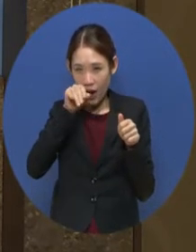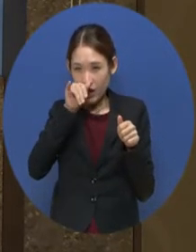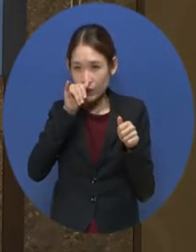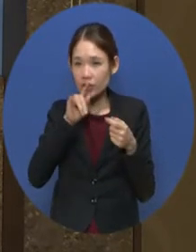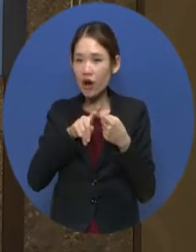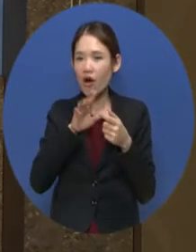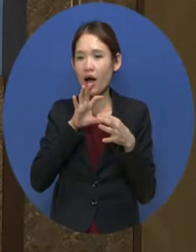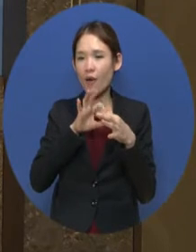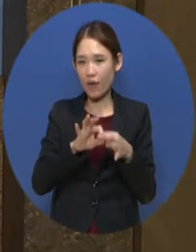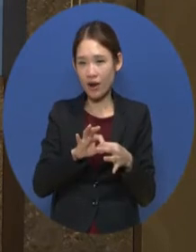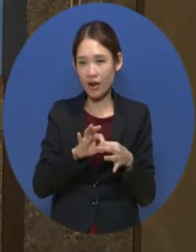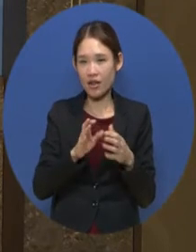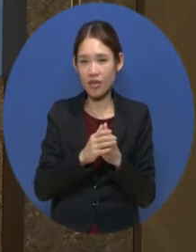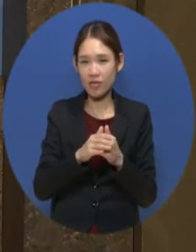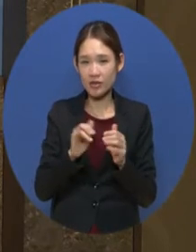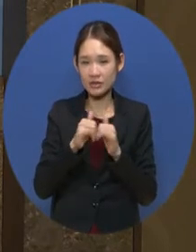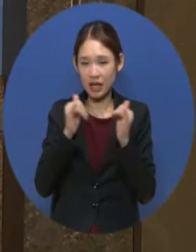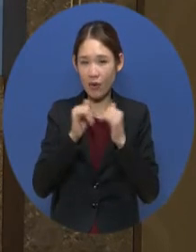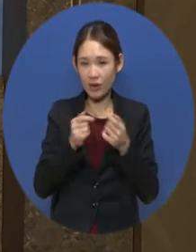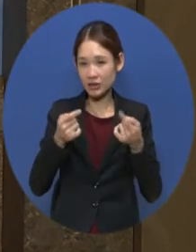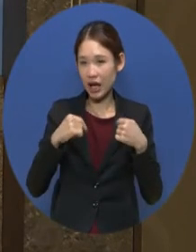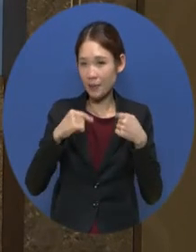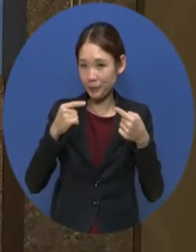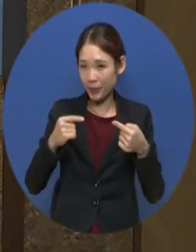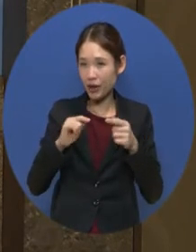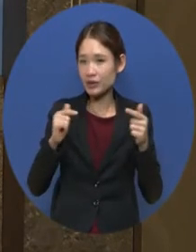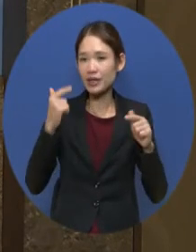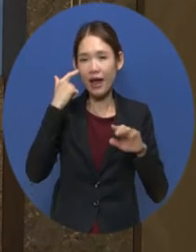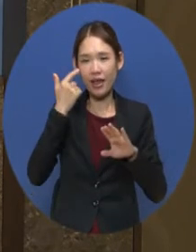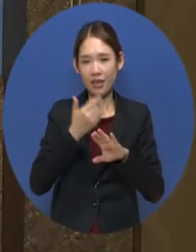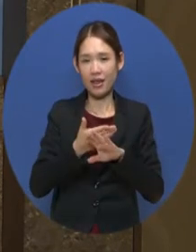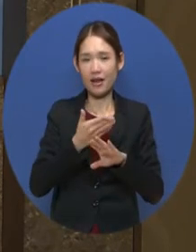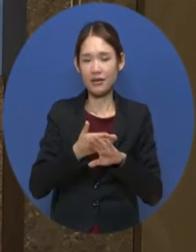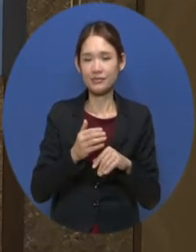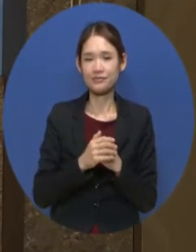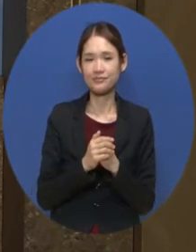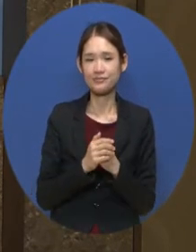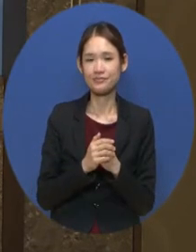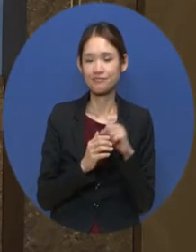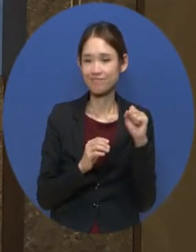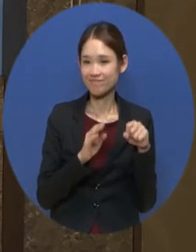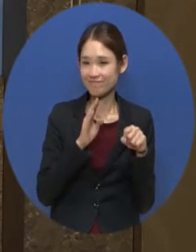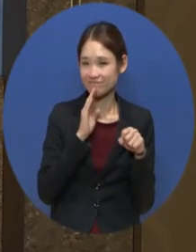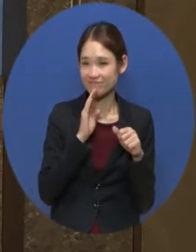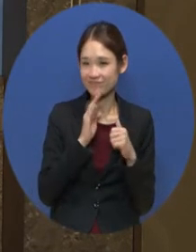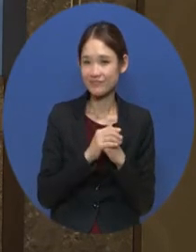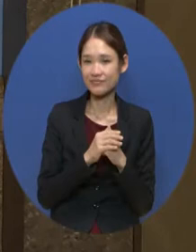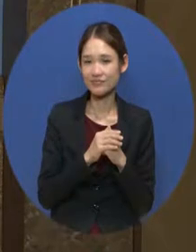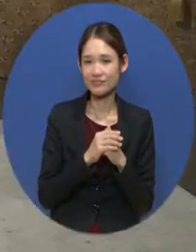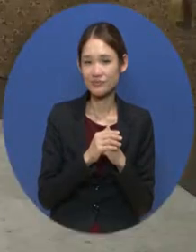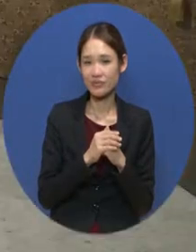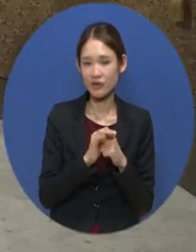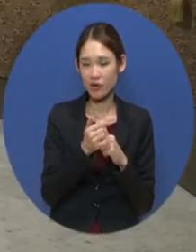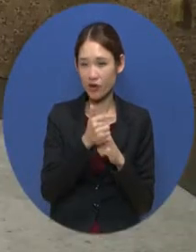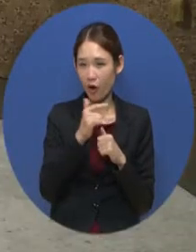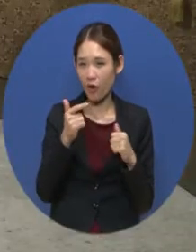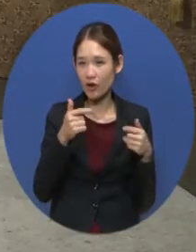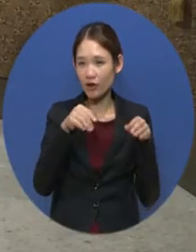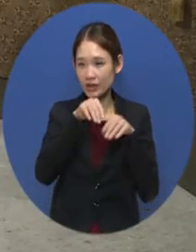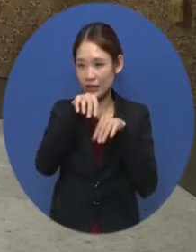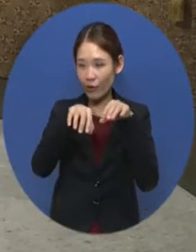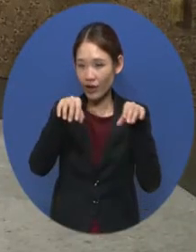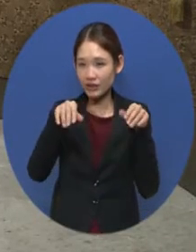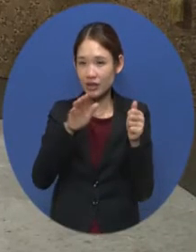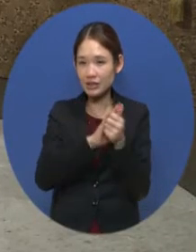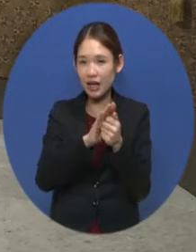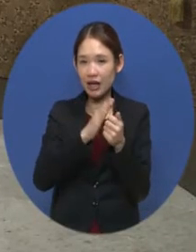있냐에 따라서 자기의 어떤 사회 참여의 정도가 저는 달라진다고 생각이 드는데요. 그렇죠. 여러 기관에서 제공하고